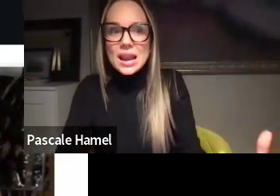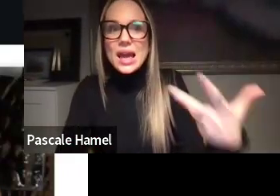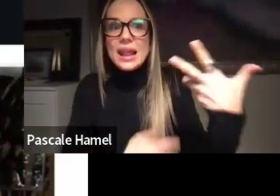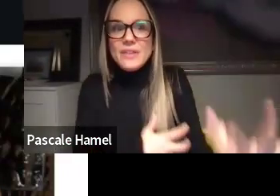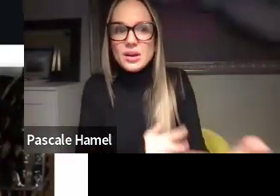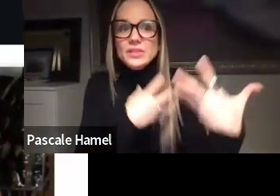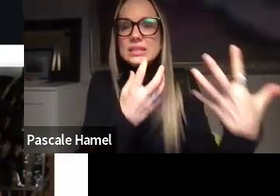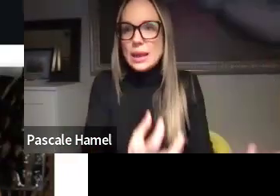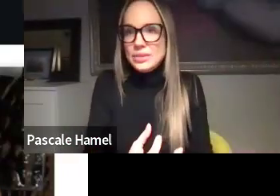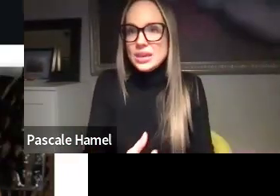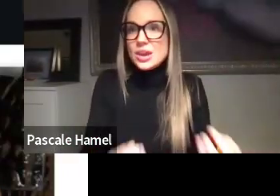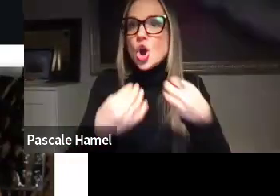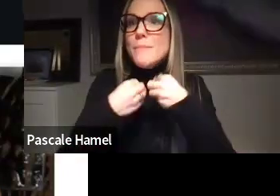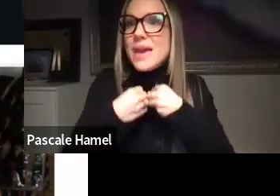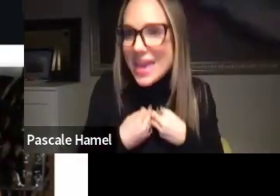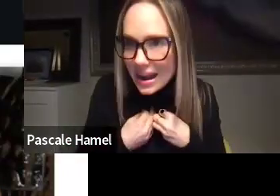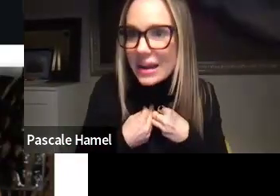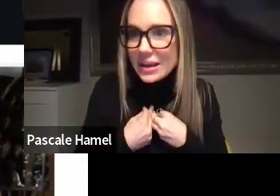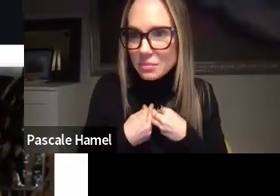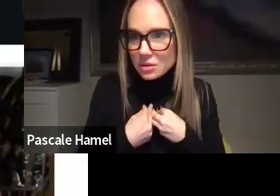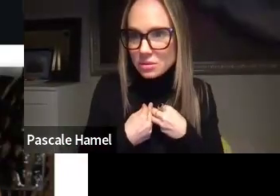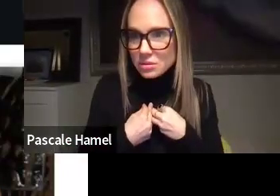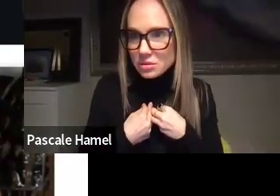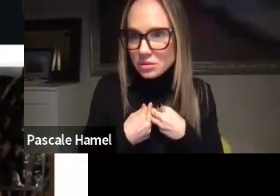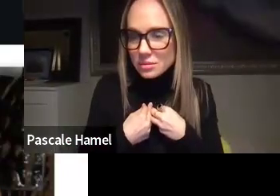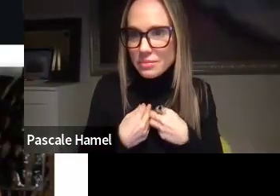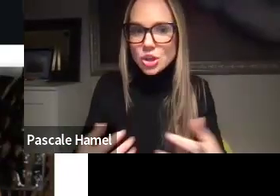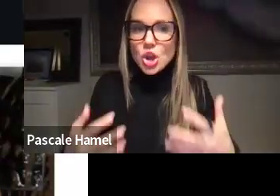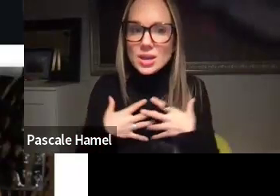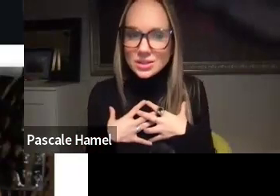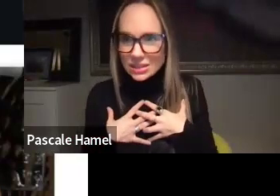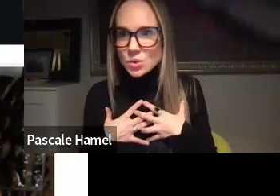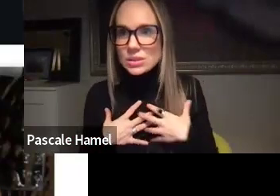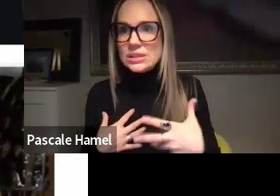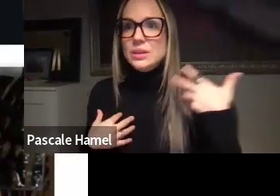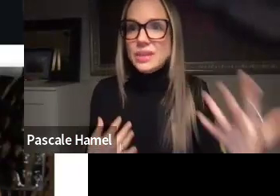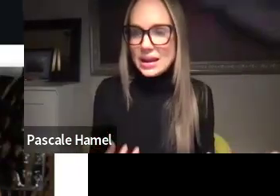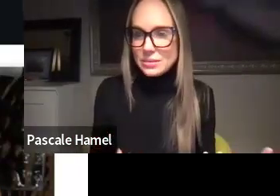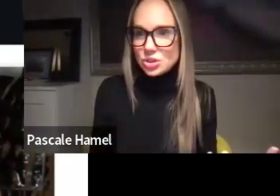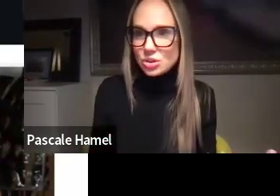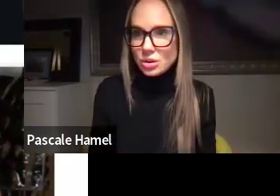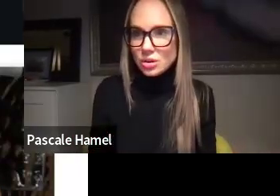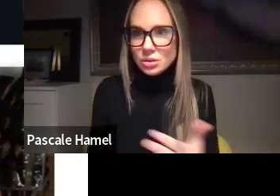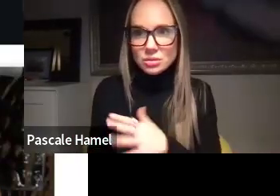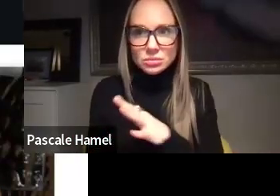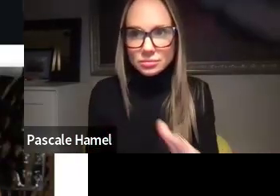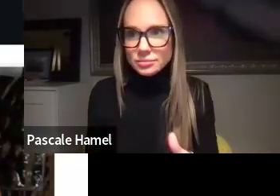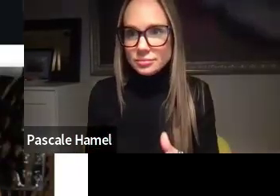Donc, elle avait envie de s'habiller comme elle aime. Parce que elle, c'est son style, puis elle aime